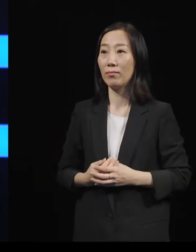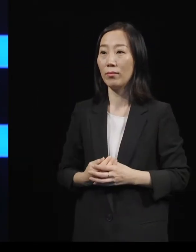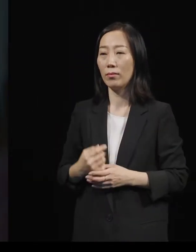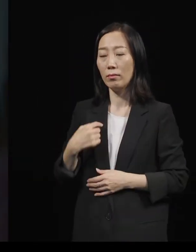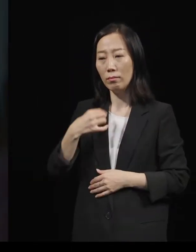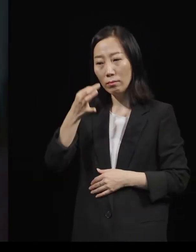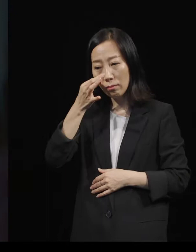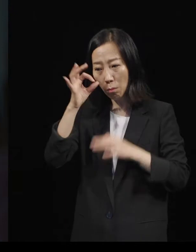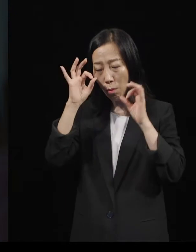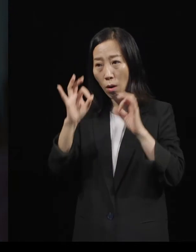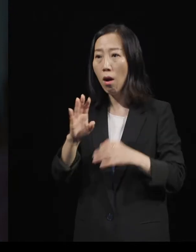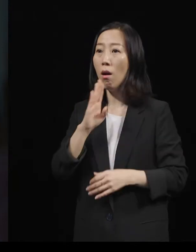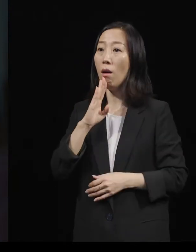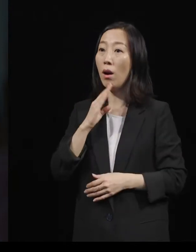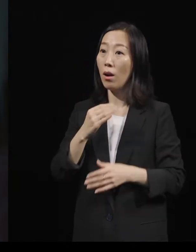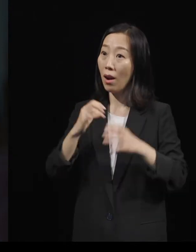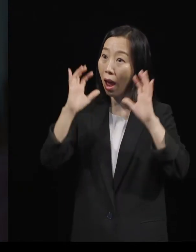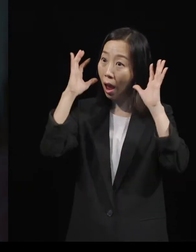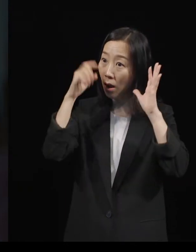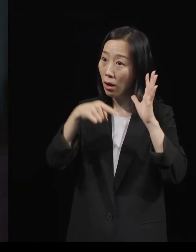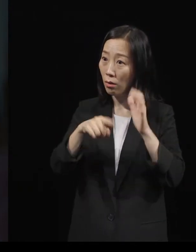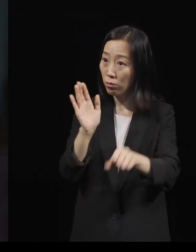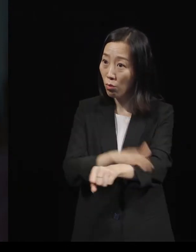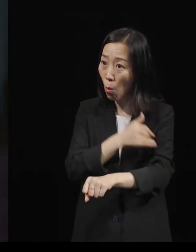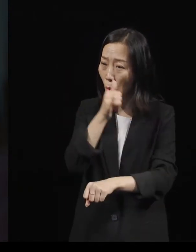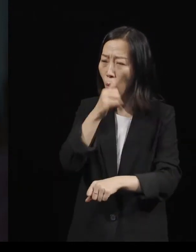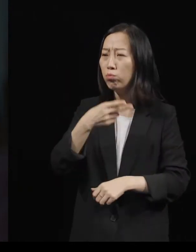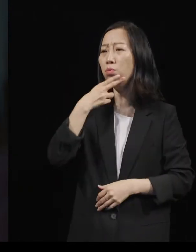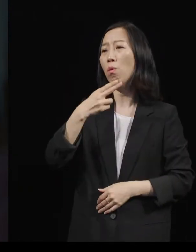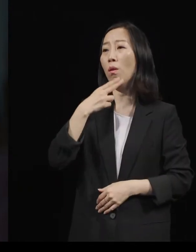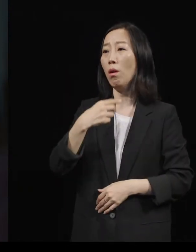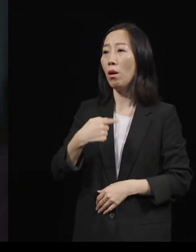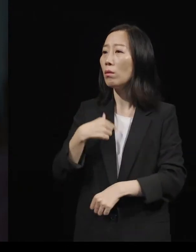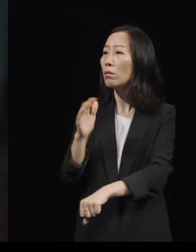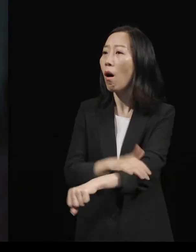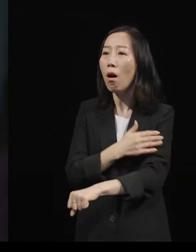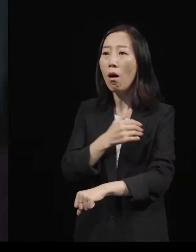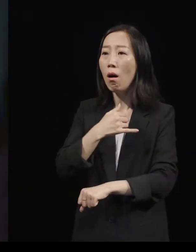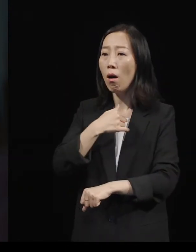생각해보면 아이가 잘못한 것도 제가 잘못한 것도 아닌데 말이에요.